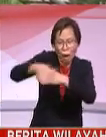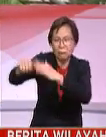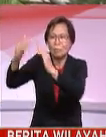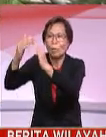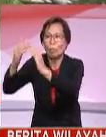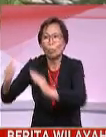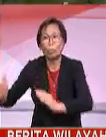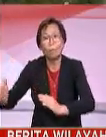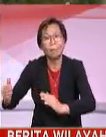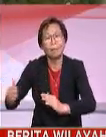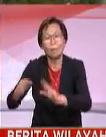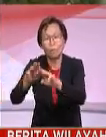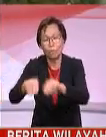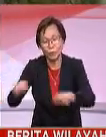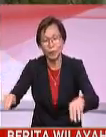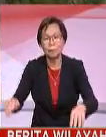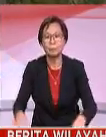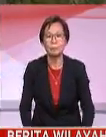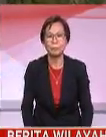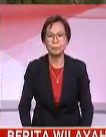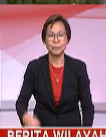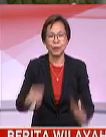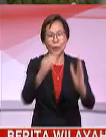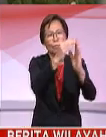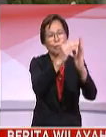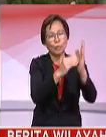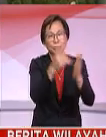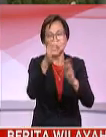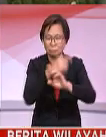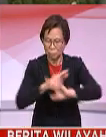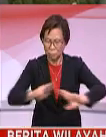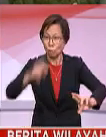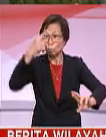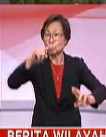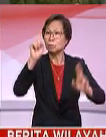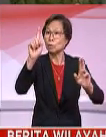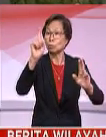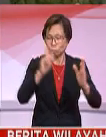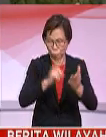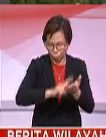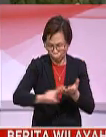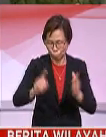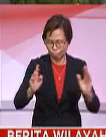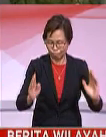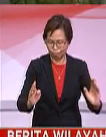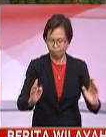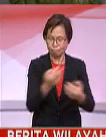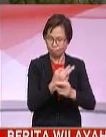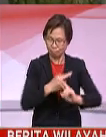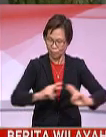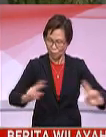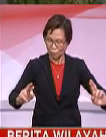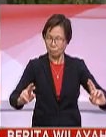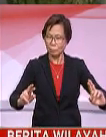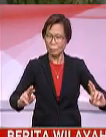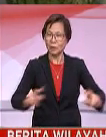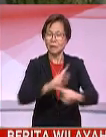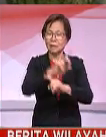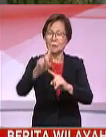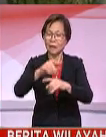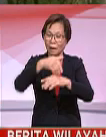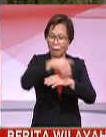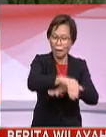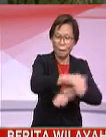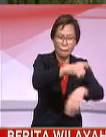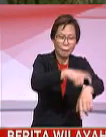rumah murid. Modul ini kami sediakan untuk satu minggu. Untuk satu minggu, dan dia punya tarif penghantaran, dia